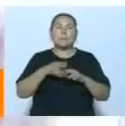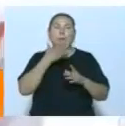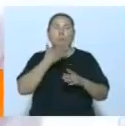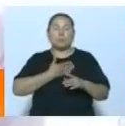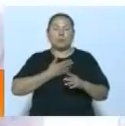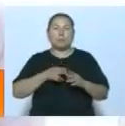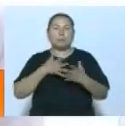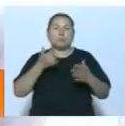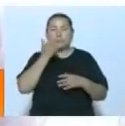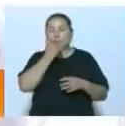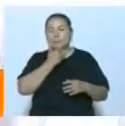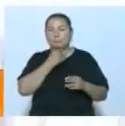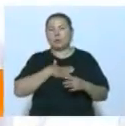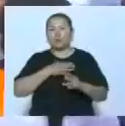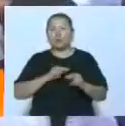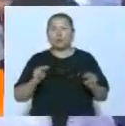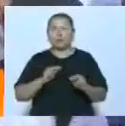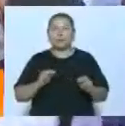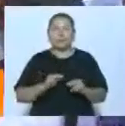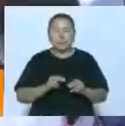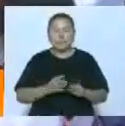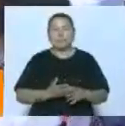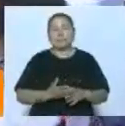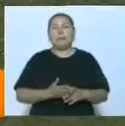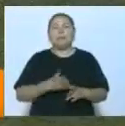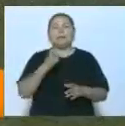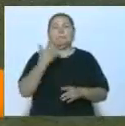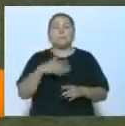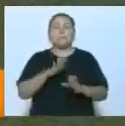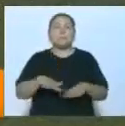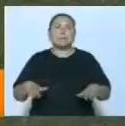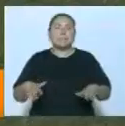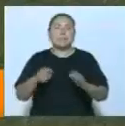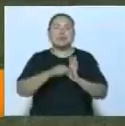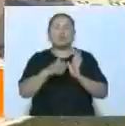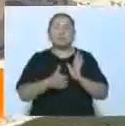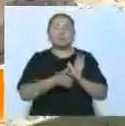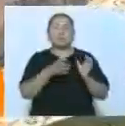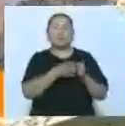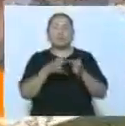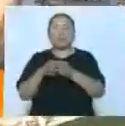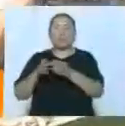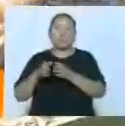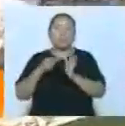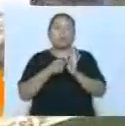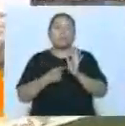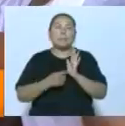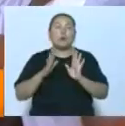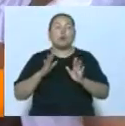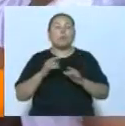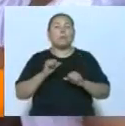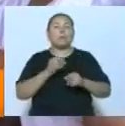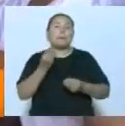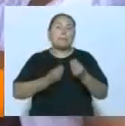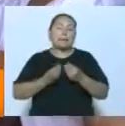делать. Большое спасибо нашим учительницам. 250 детей поделили на 16 групп. Помимо национальных игр, отдыхающих